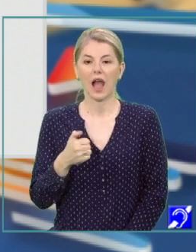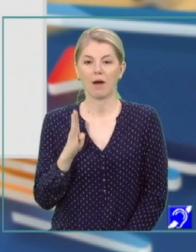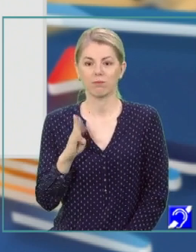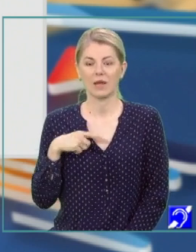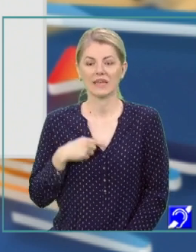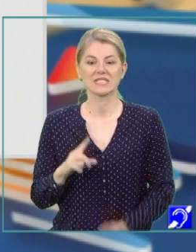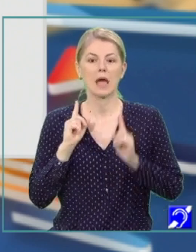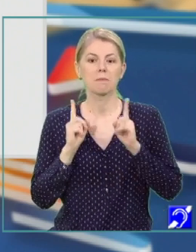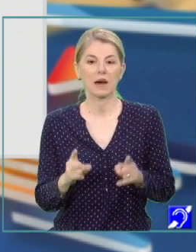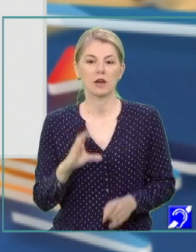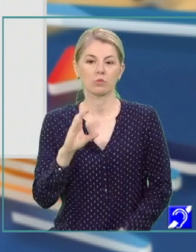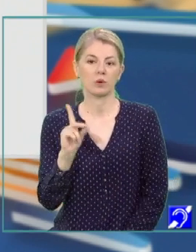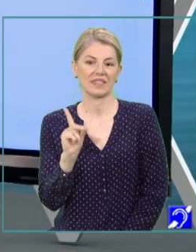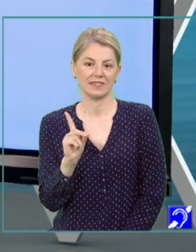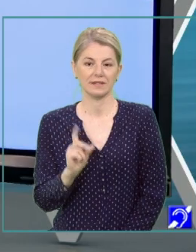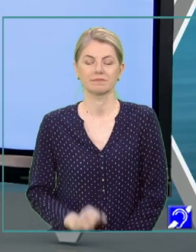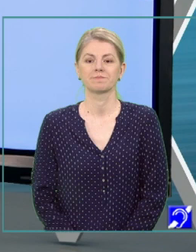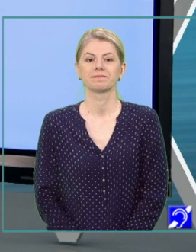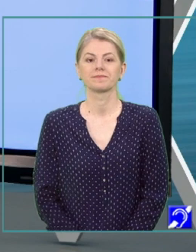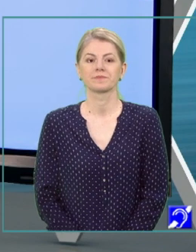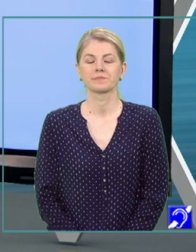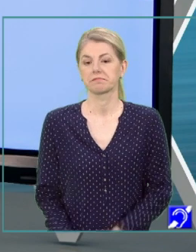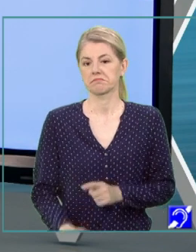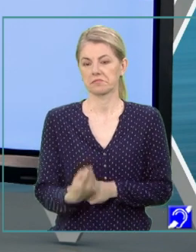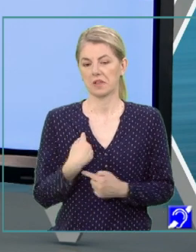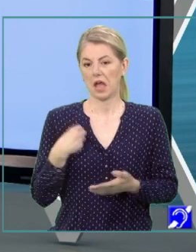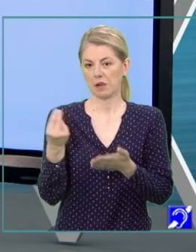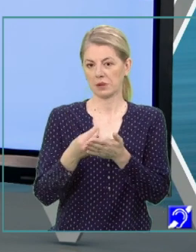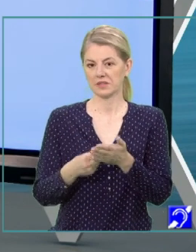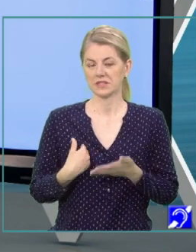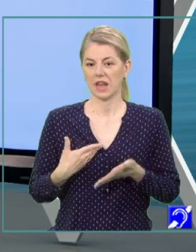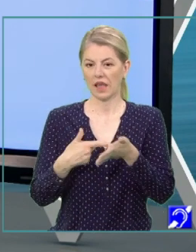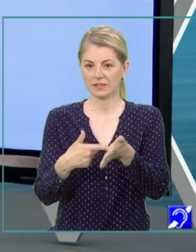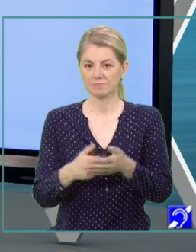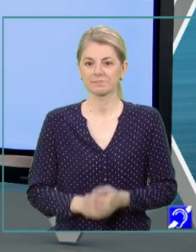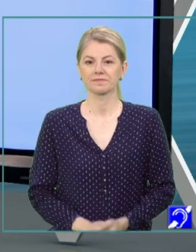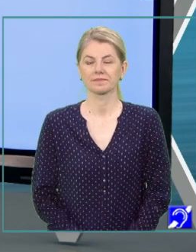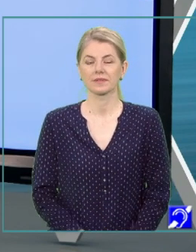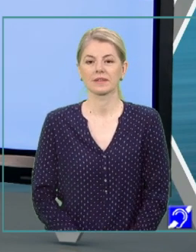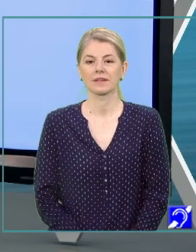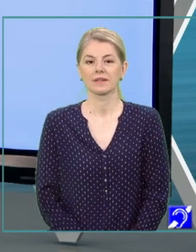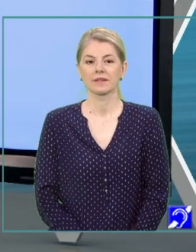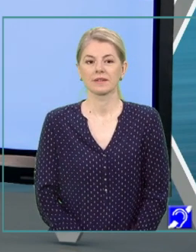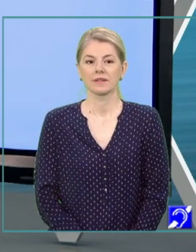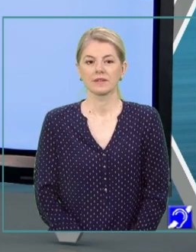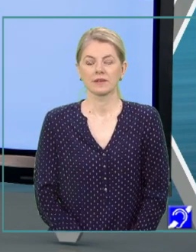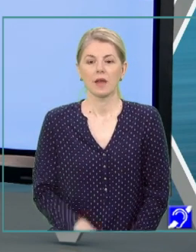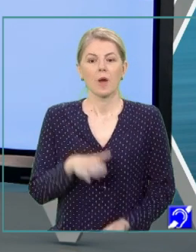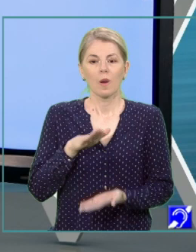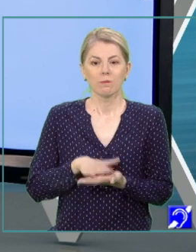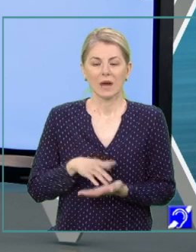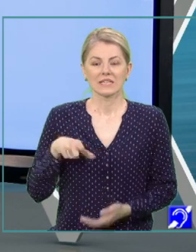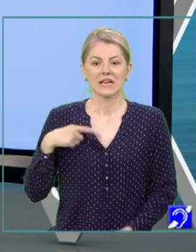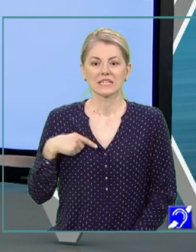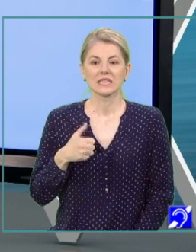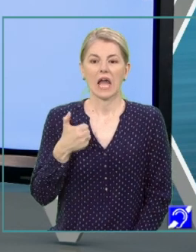este paralel cu CD. Iată că avem acest trapez ABCD. Bazele